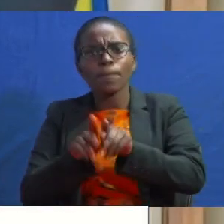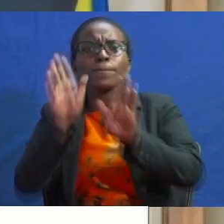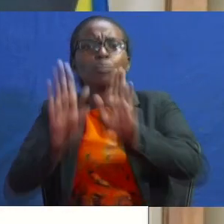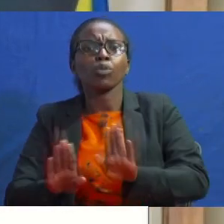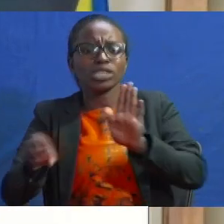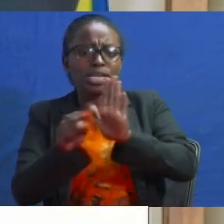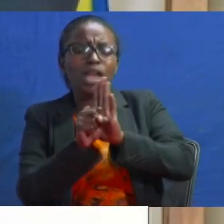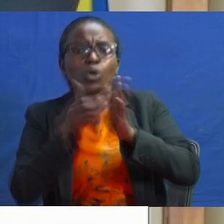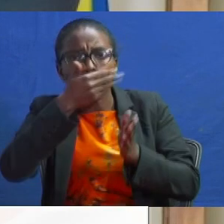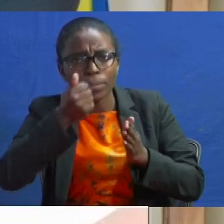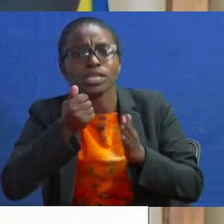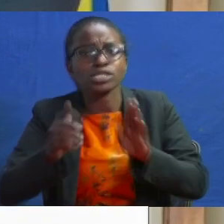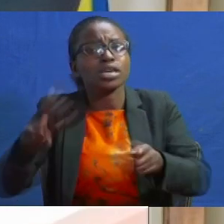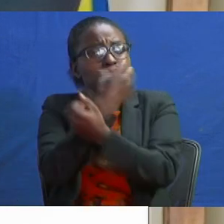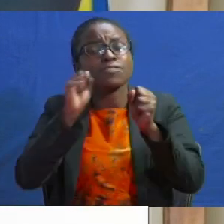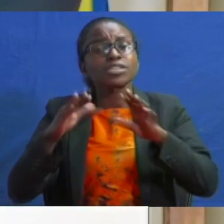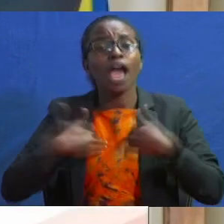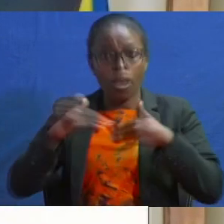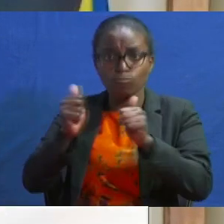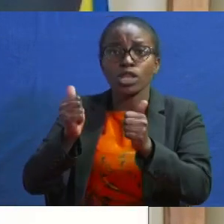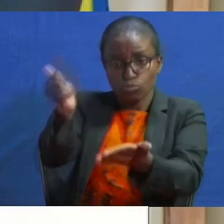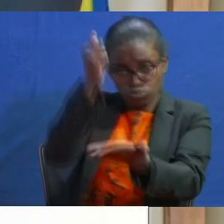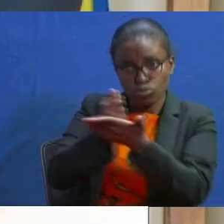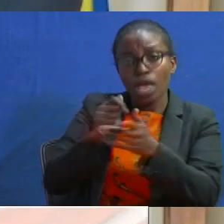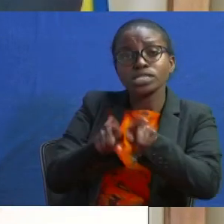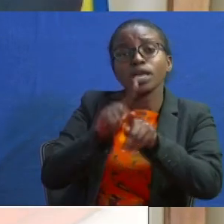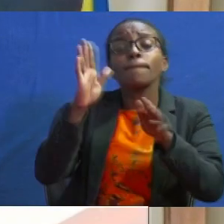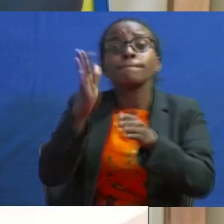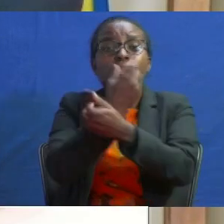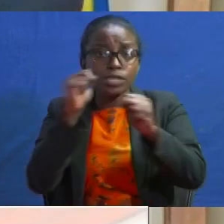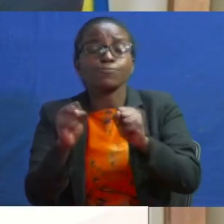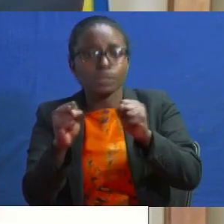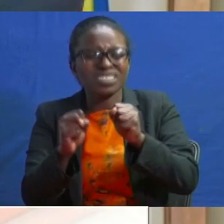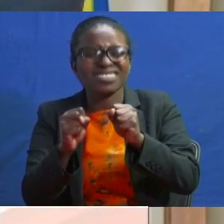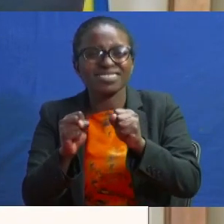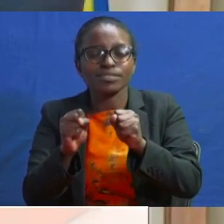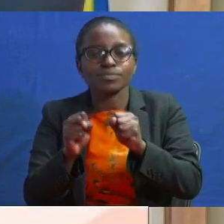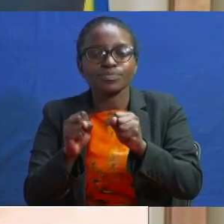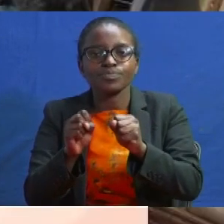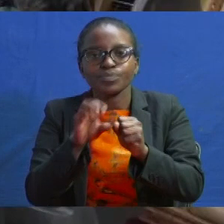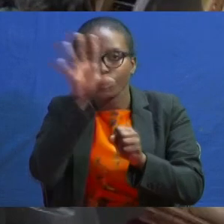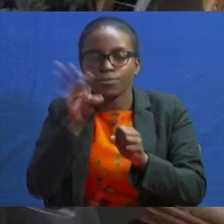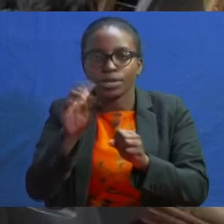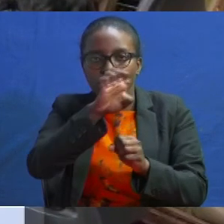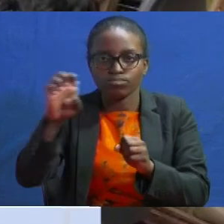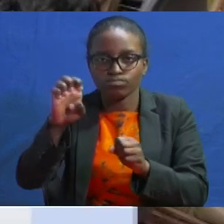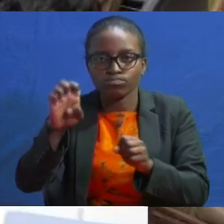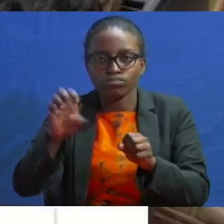kuboresha usalama wa chakula na kuhakikisha usalama katika mataifa ya Afrika Mashariki na kuhakikisha maendeleo.